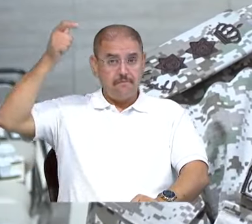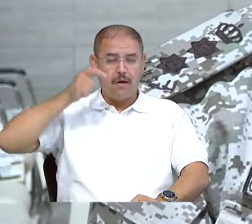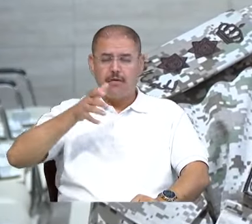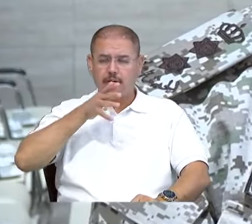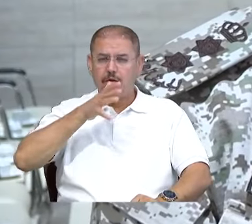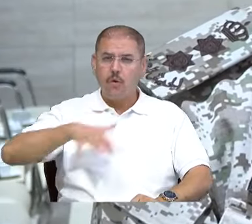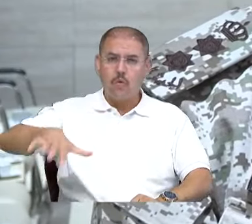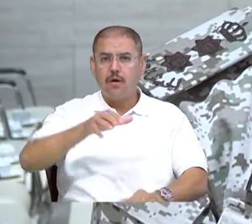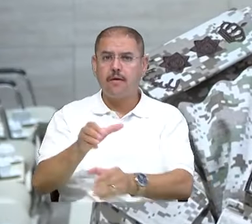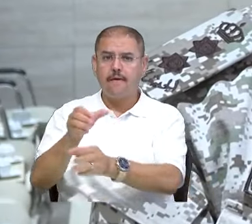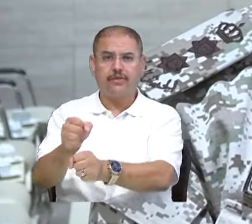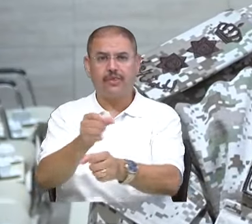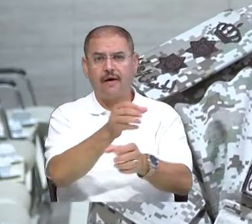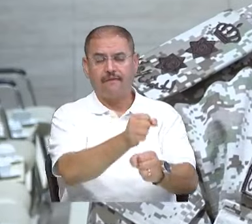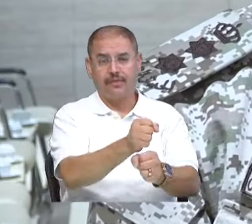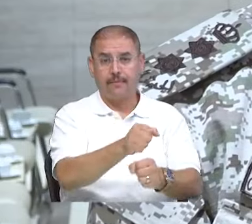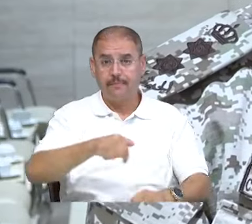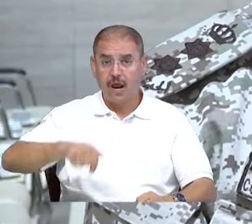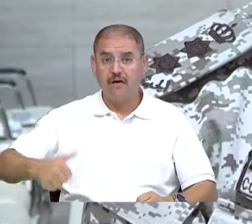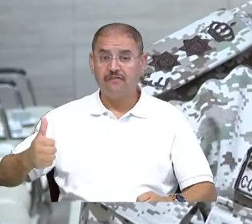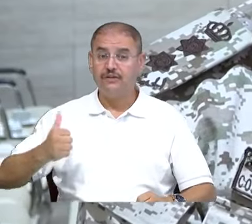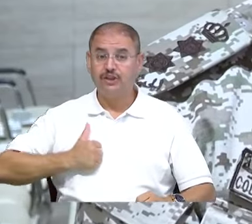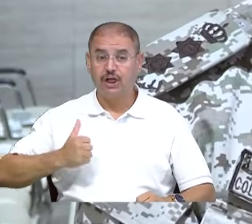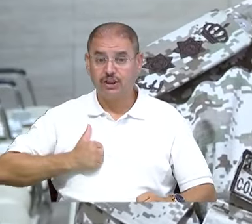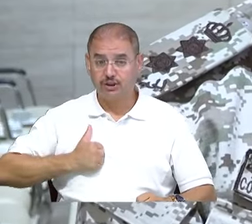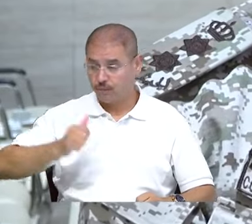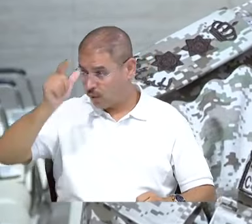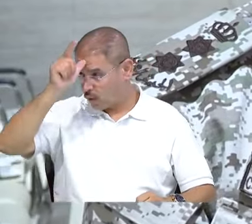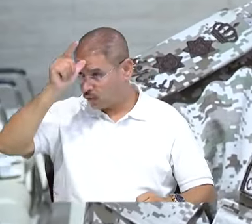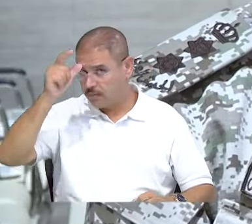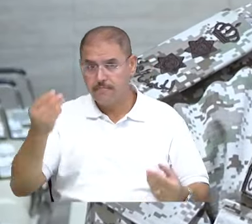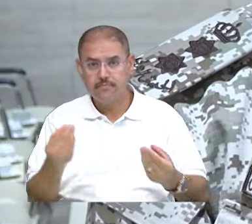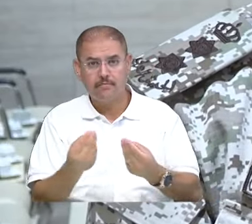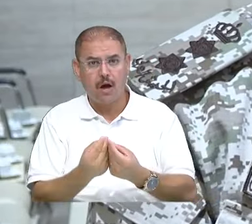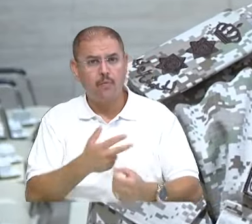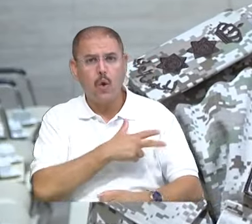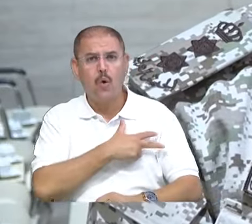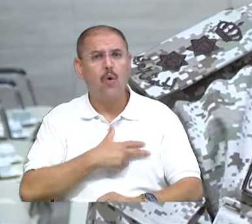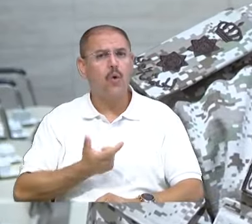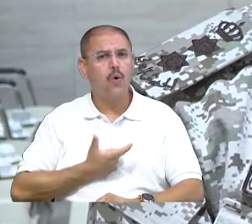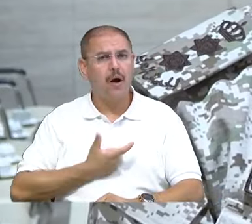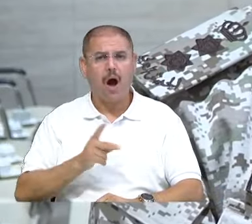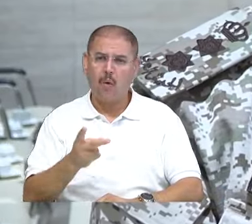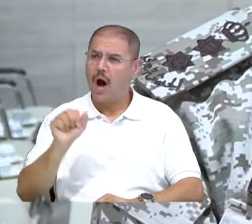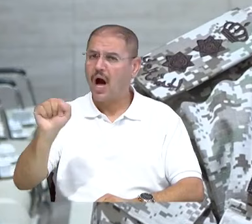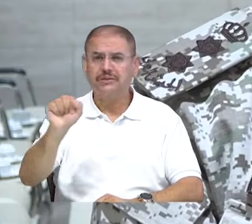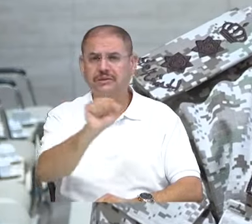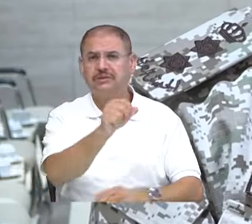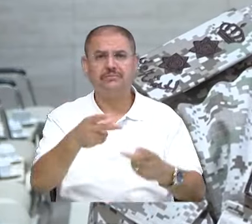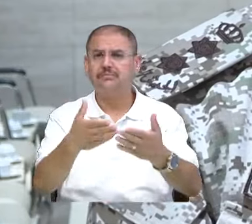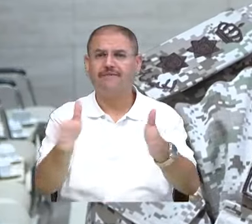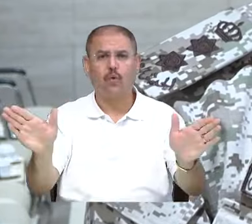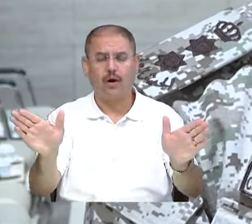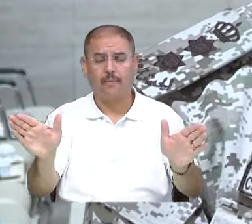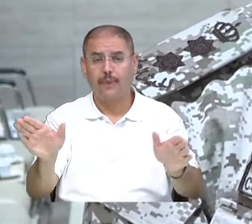لتعزيز مبدا التشاركيه والتعاون ما بين القوات المسلحه والجهات الحكوميه ممثله بوزاره